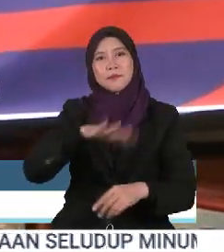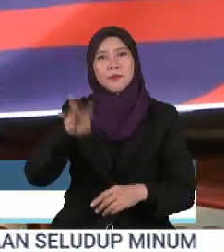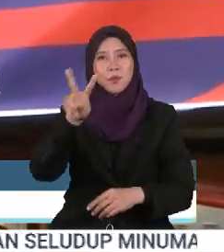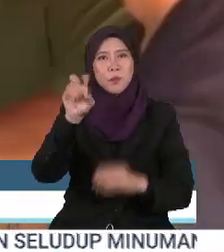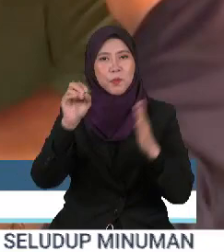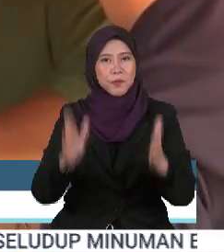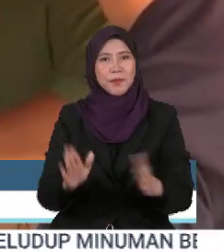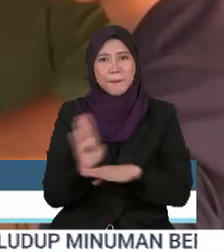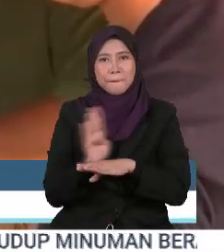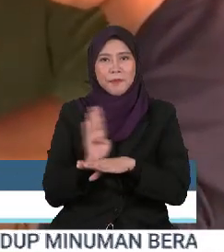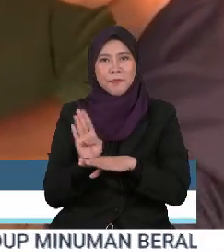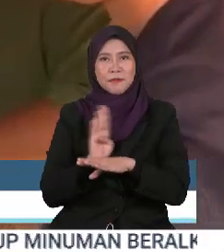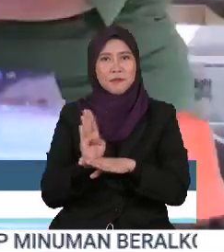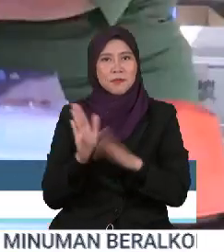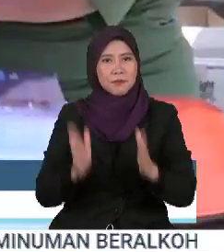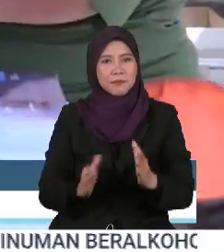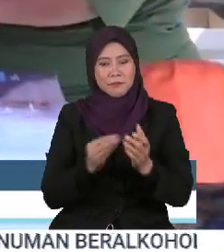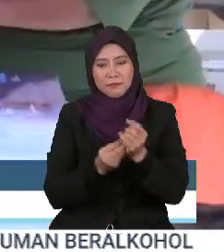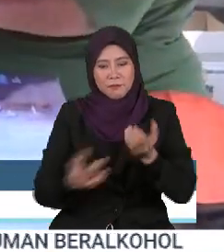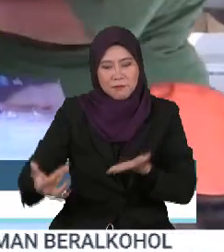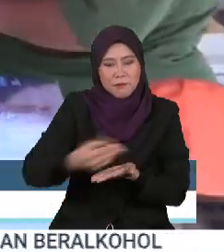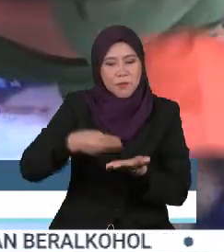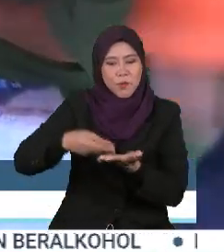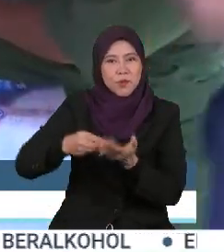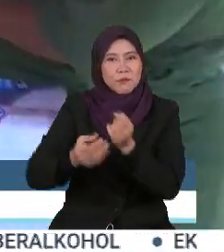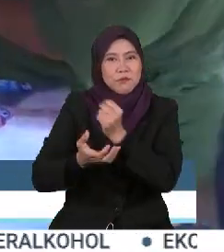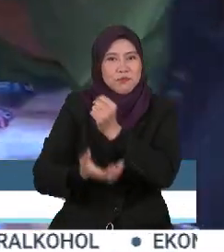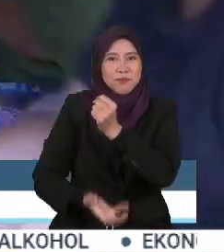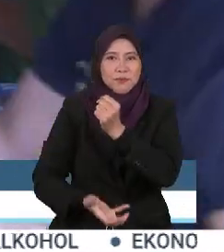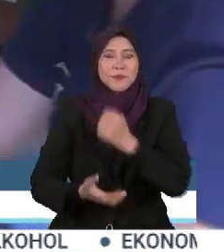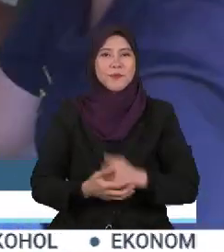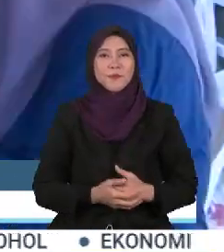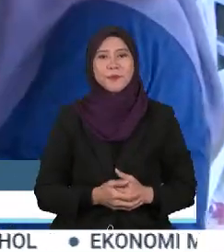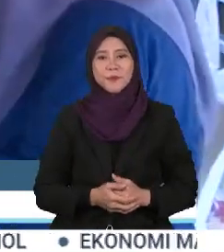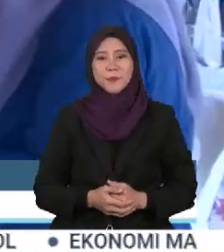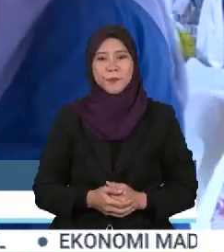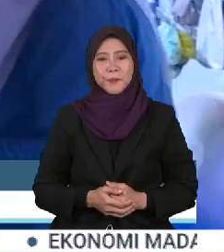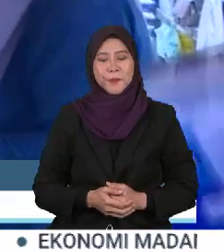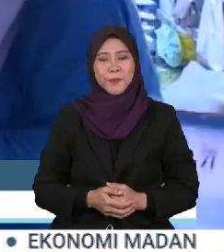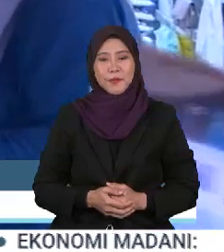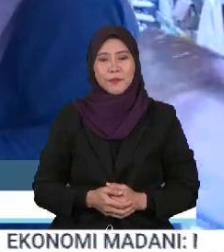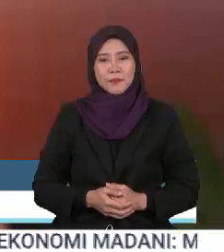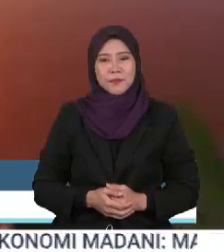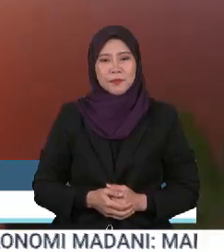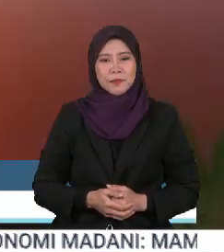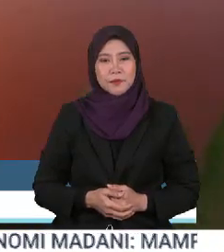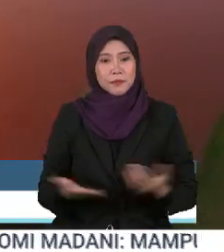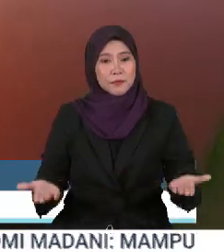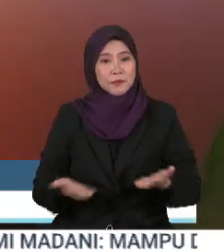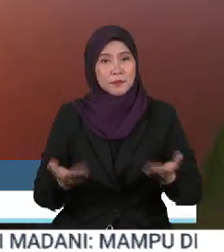20 Usahawan tepat dan untuk menjaga pendapatan baik ketika ini kita masih lagi